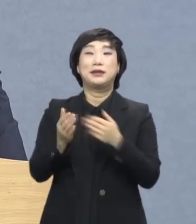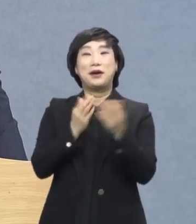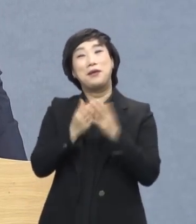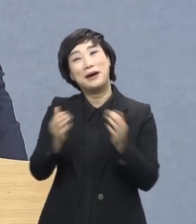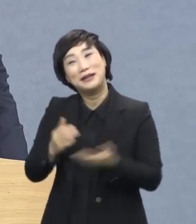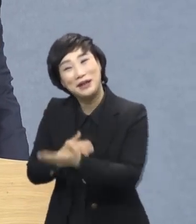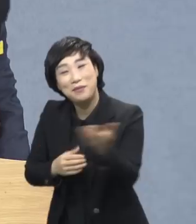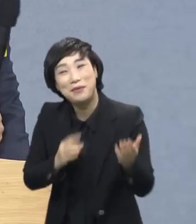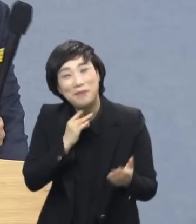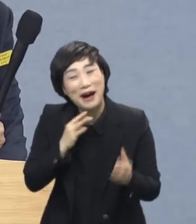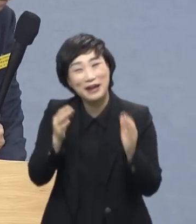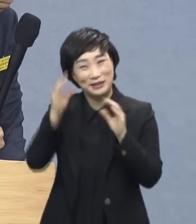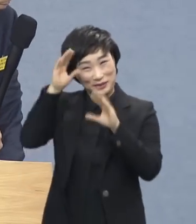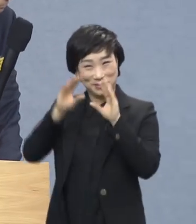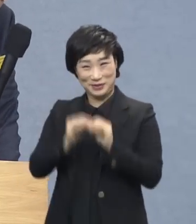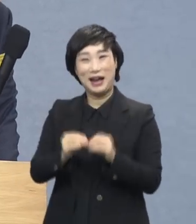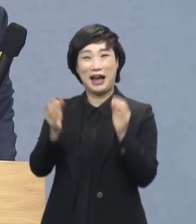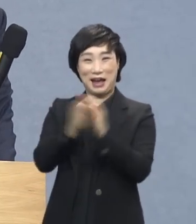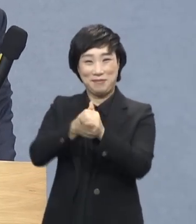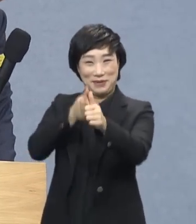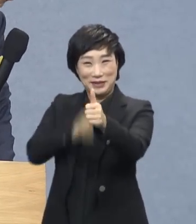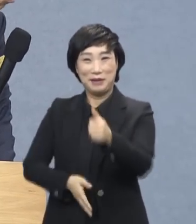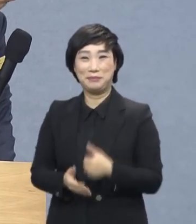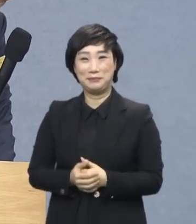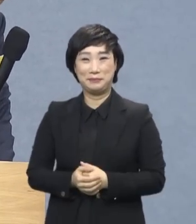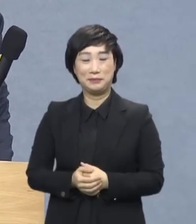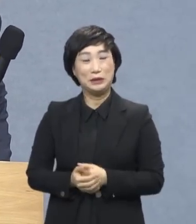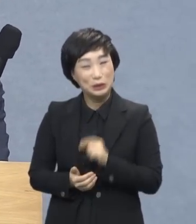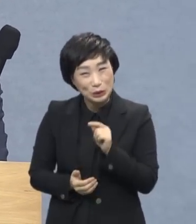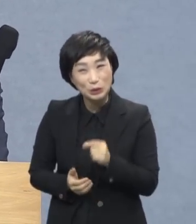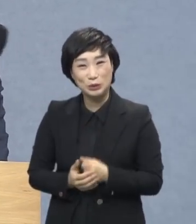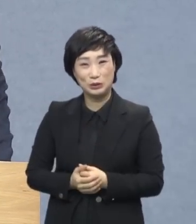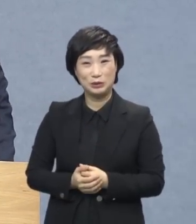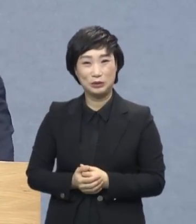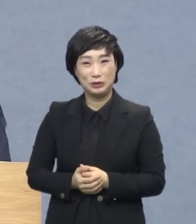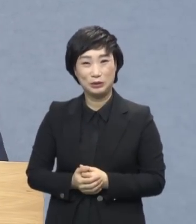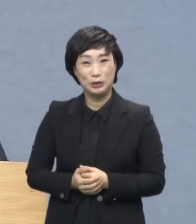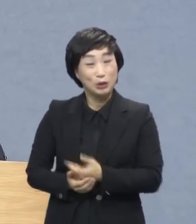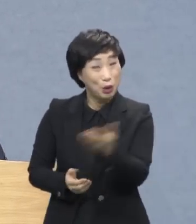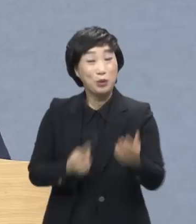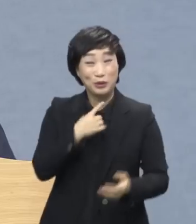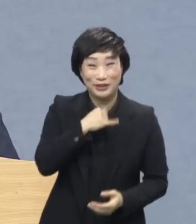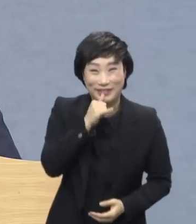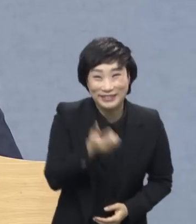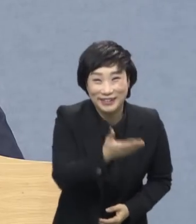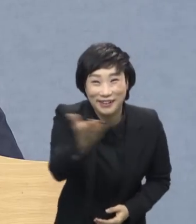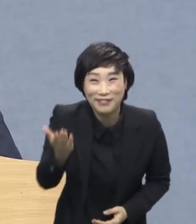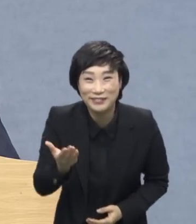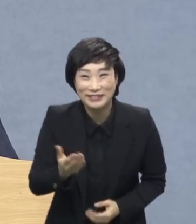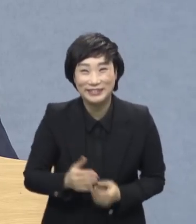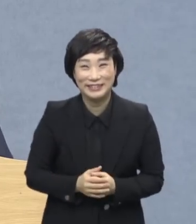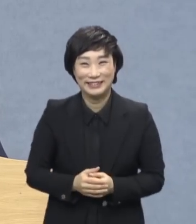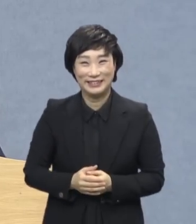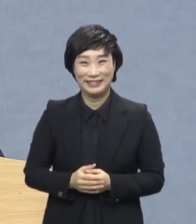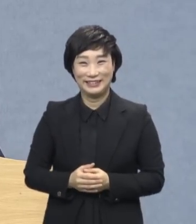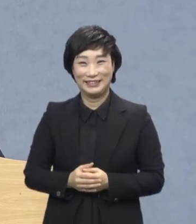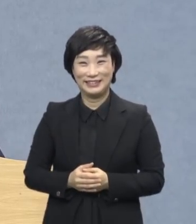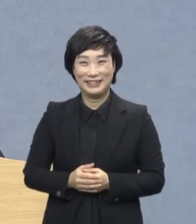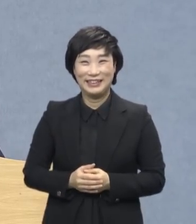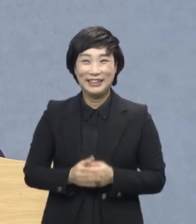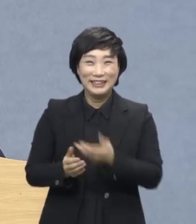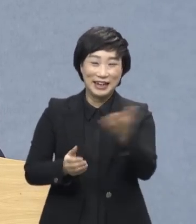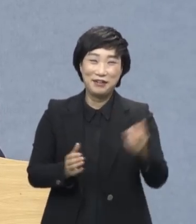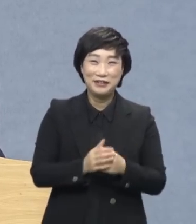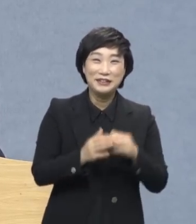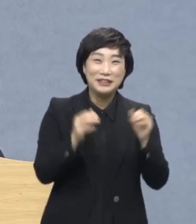경험하신 분만 동의합시다. 그거요. 다 경험해봤잖아 우리. 자 우리